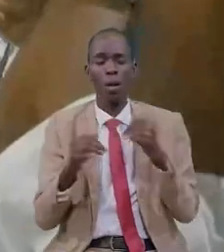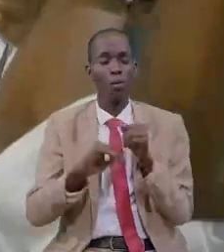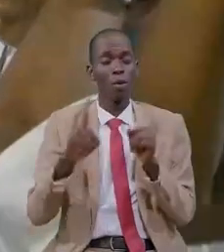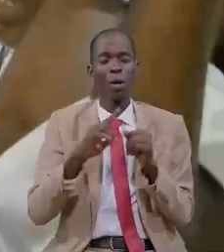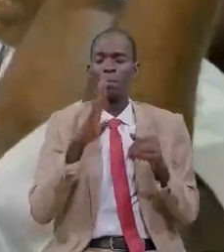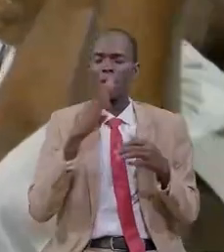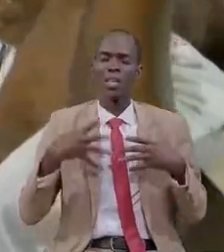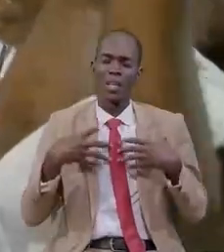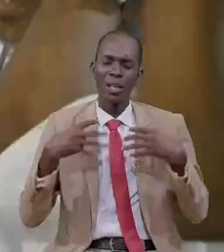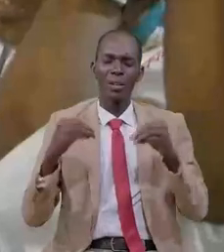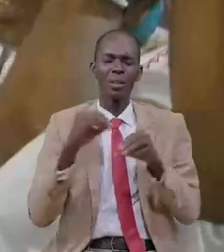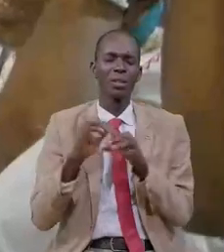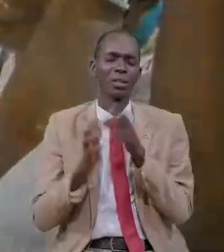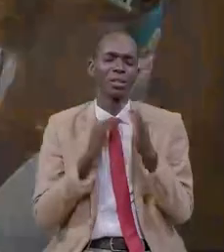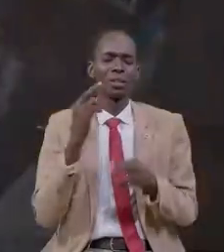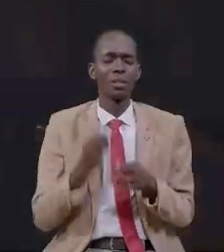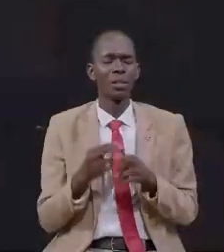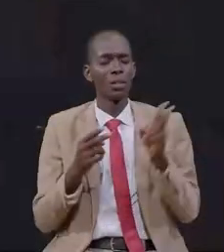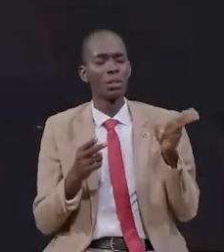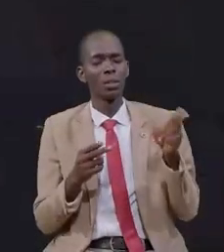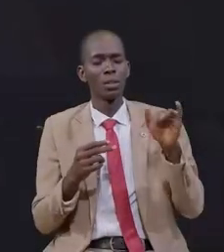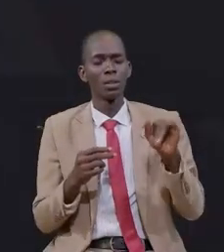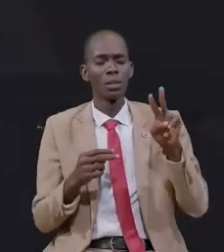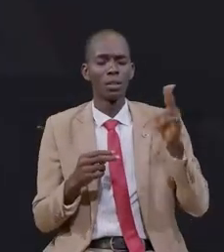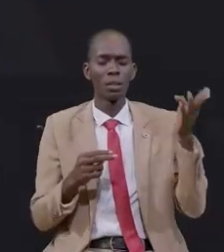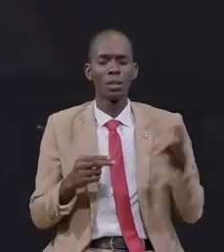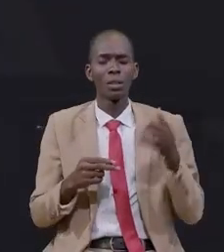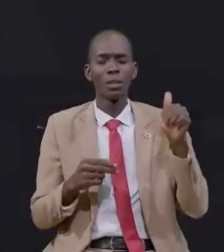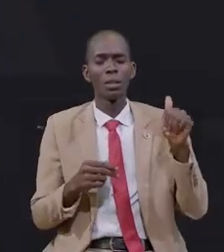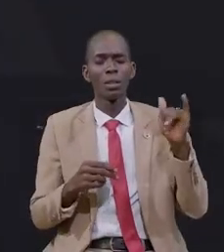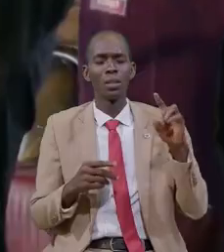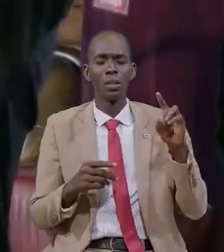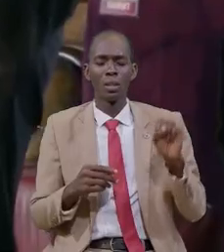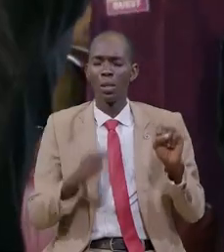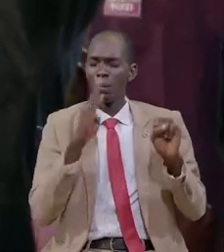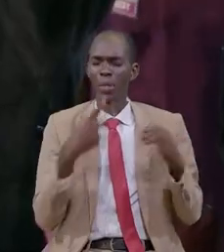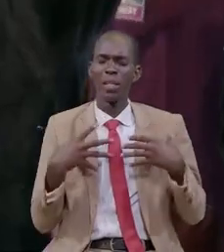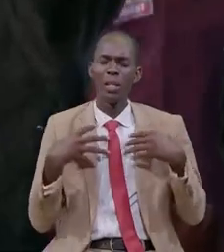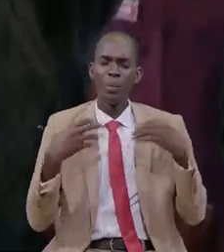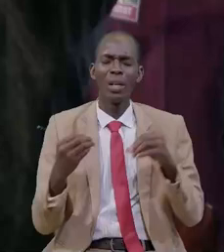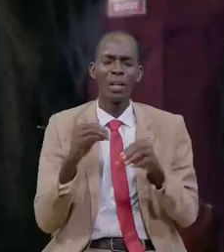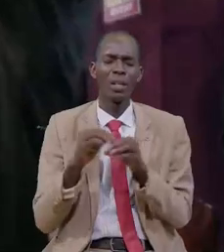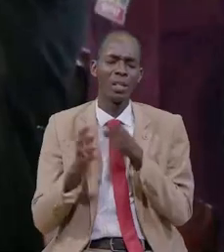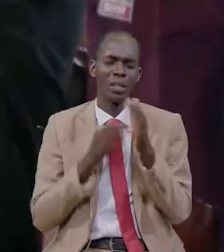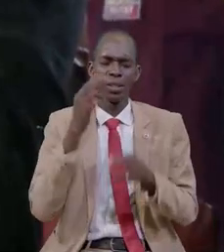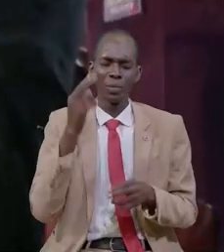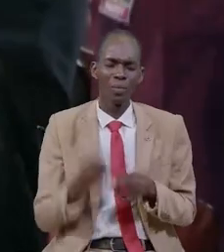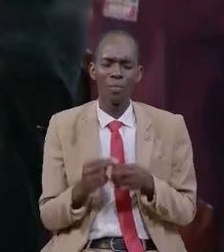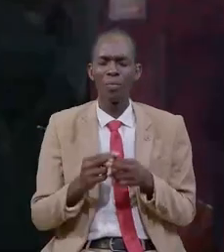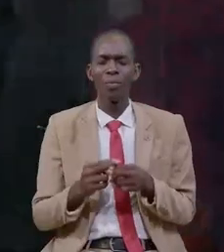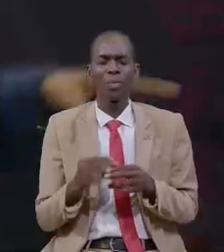de Jésus. VIH, sida. Sois guéri au nom de Jésus.